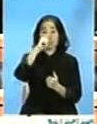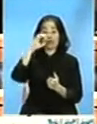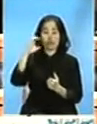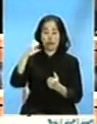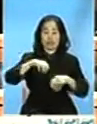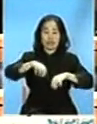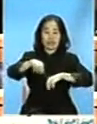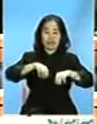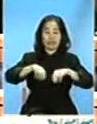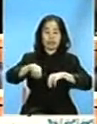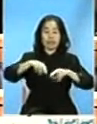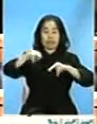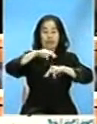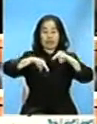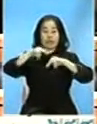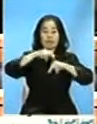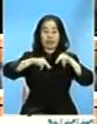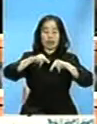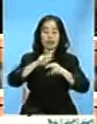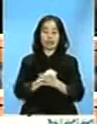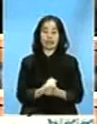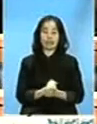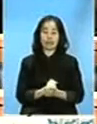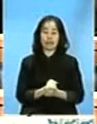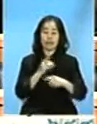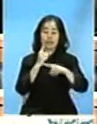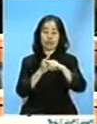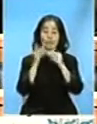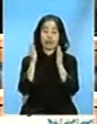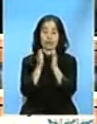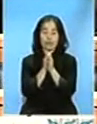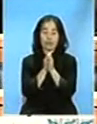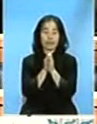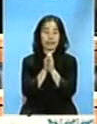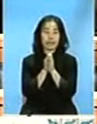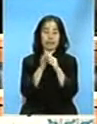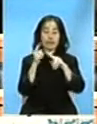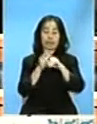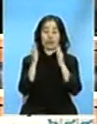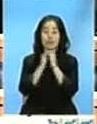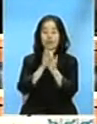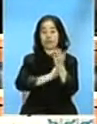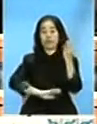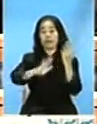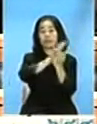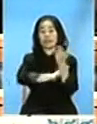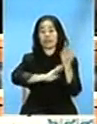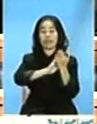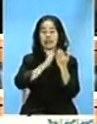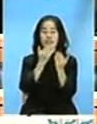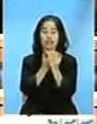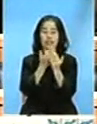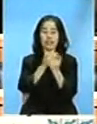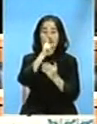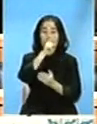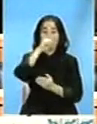วนท้องถิ่นนะฮะแล้วก็รวมทั้งเทศบาลทั่วประเทศนะครับ100บาทก็ใ